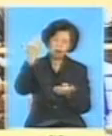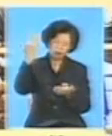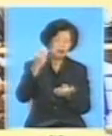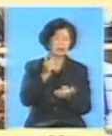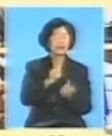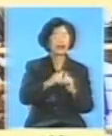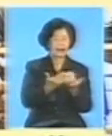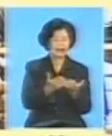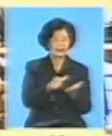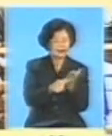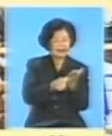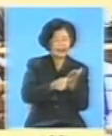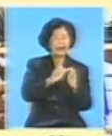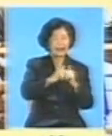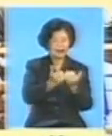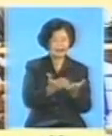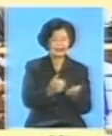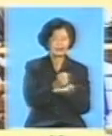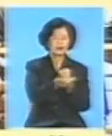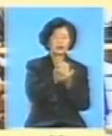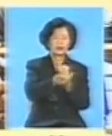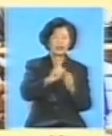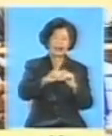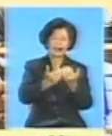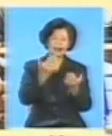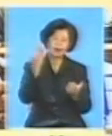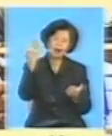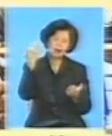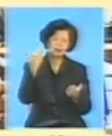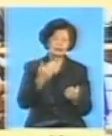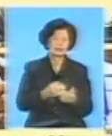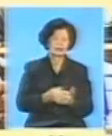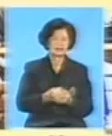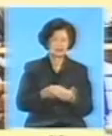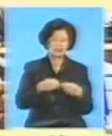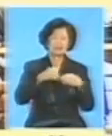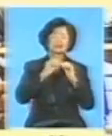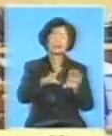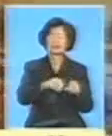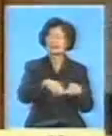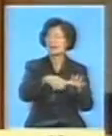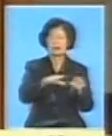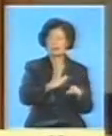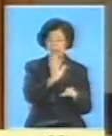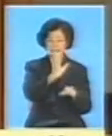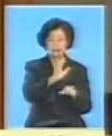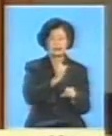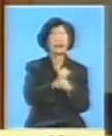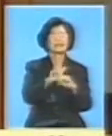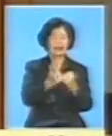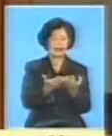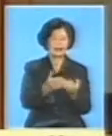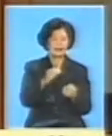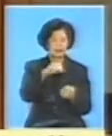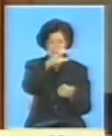รรยังไงจะแก้ปัญหายังไงนี่เดิมอ่ะมันผมว่ามันปล่อยนี่ศูนย์ก็ไม่ได้แล้วจะทำยังไงอ่ะนะไอ้ใหม่นี่ก็ต้องหา